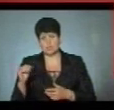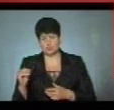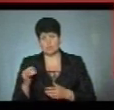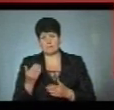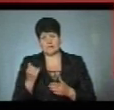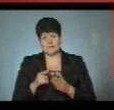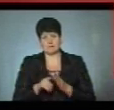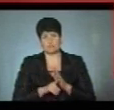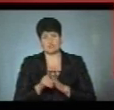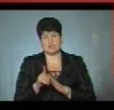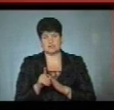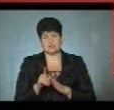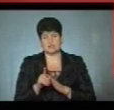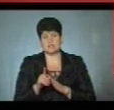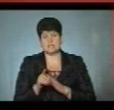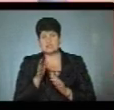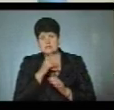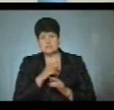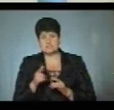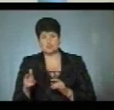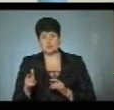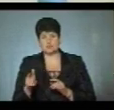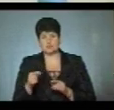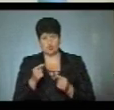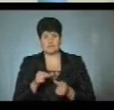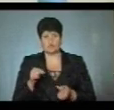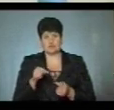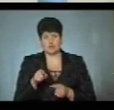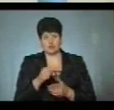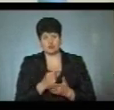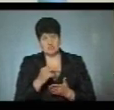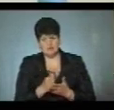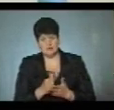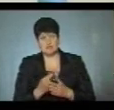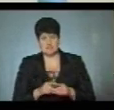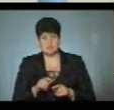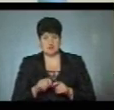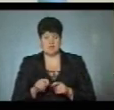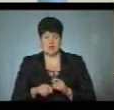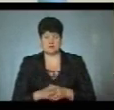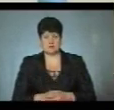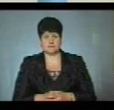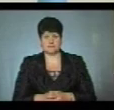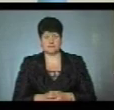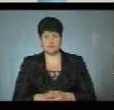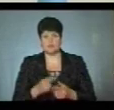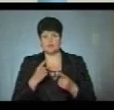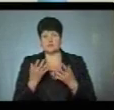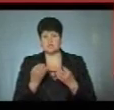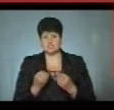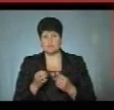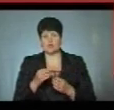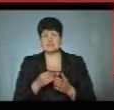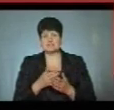розпочати оздоровчий сезон, Держпродспоживслужба затверджує. Чи воно відповідає тому, що затвердили, це звичайно, що перевіряється. Власне, поговоримо ще про ціни. Я хочу, щоб